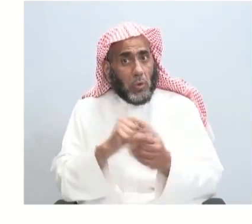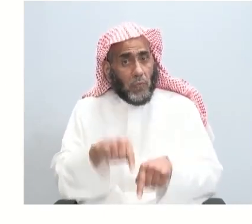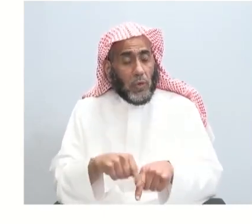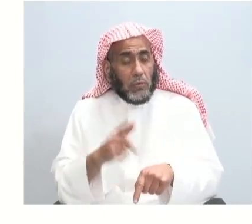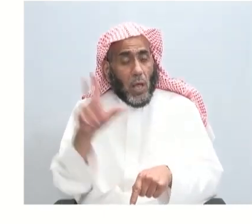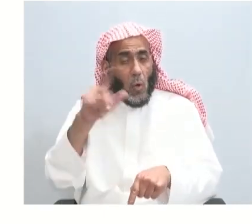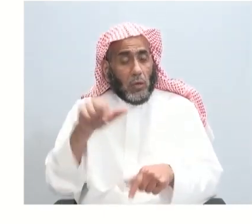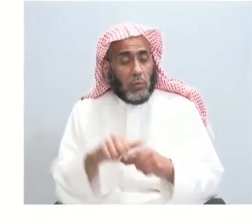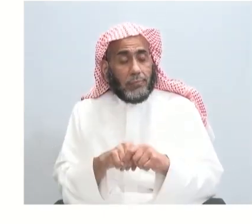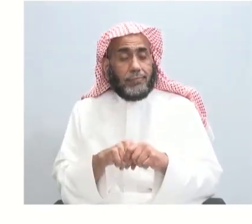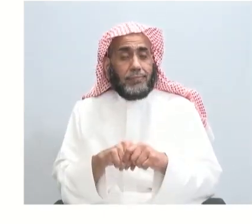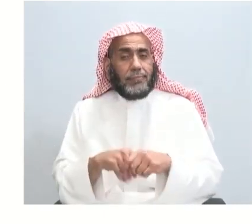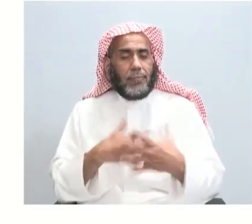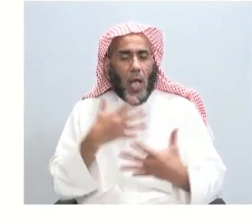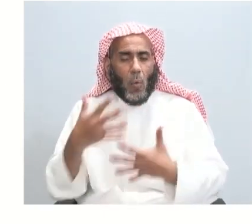صحيح أم خاطئ؟